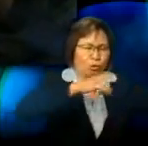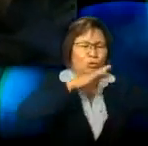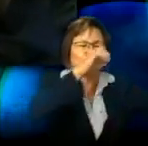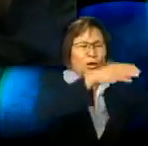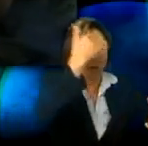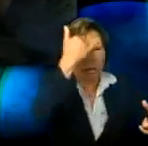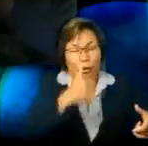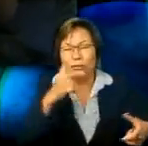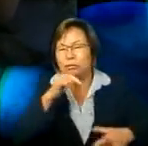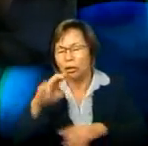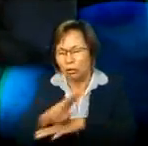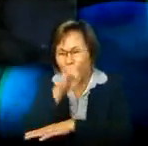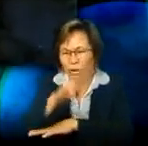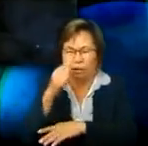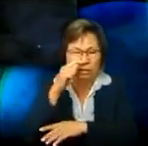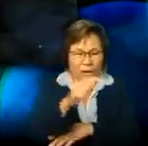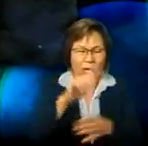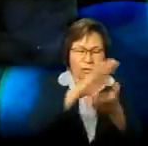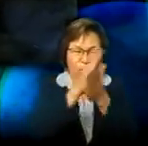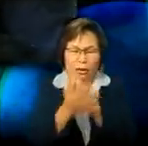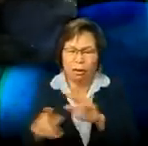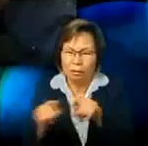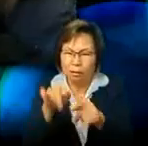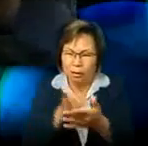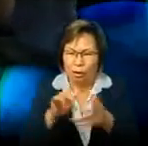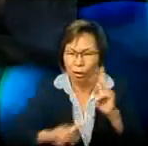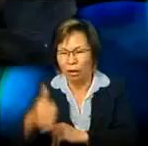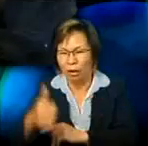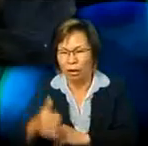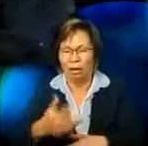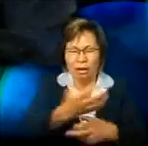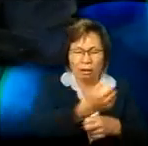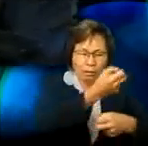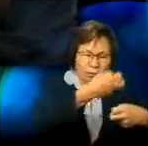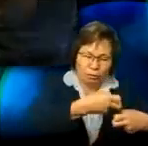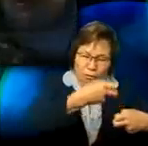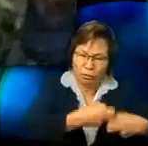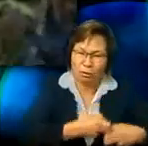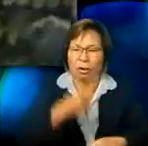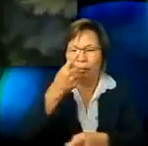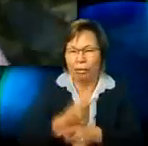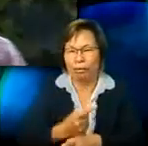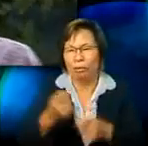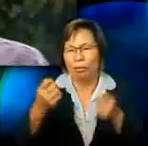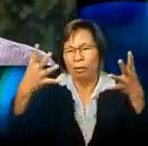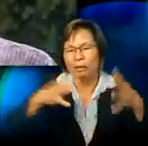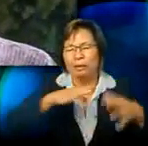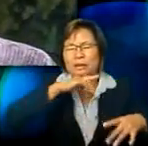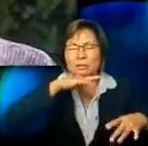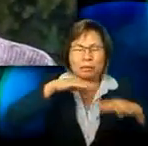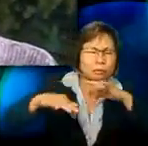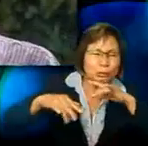sampah. Kenapa pula dia tak gunakan? Tengok bila dia jadi macam ni. Ha? Orang lain juga yang dapat susah. Patutlah banyak